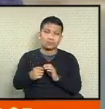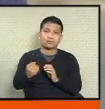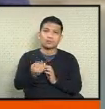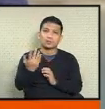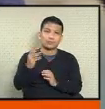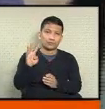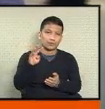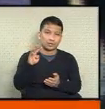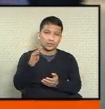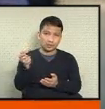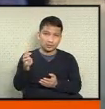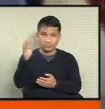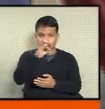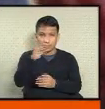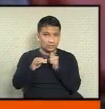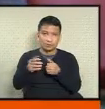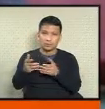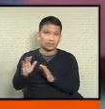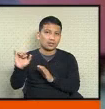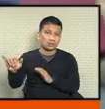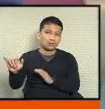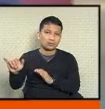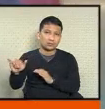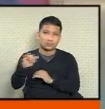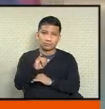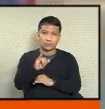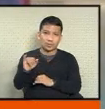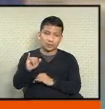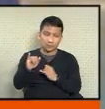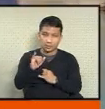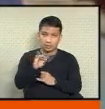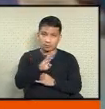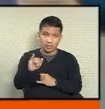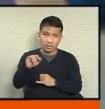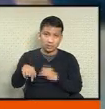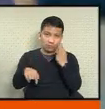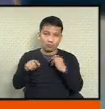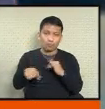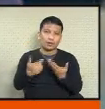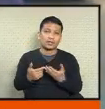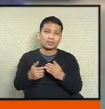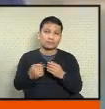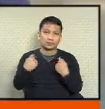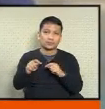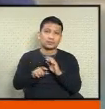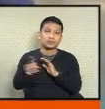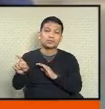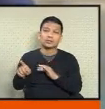kumulang 400 Pilipino naman ang hindi pinayagan ng immigration na makalipad ngayong araw dahil ito yung mga sinubukan